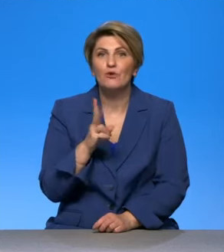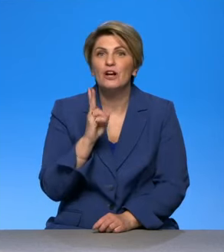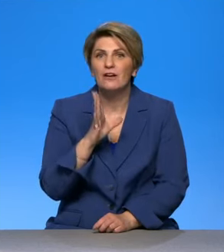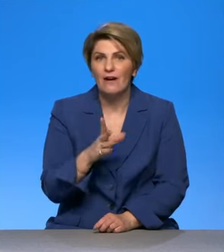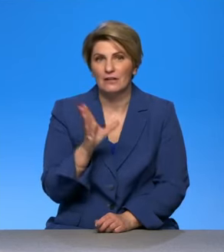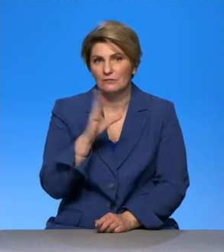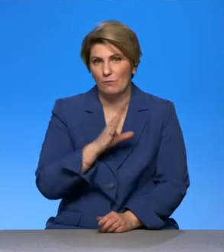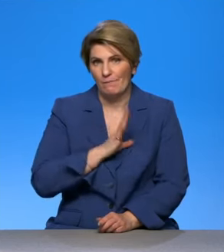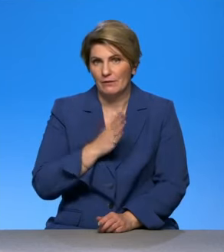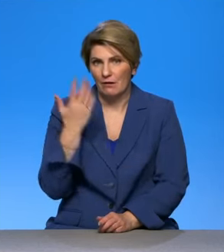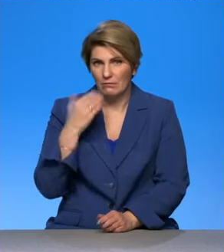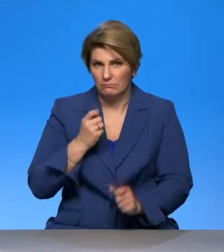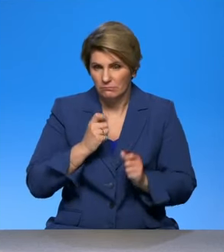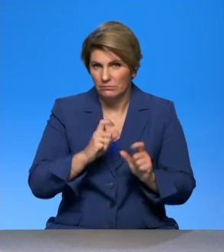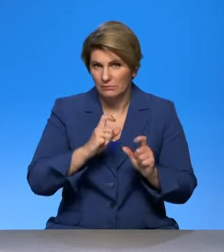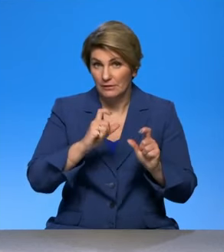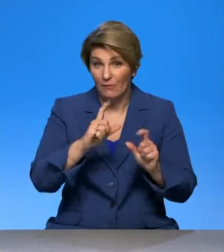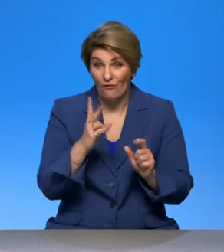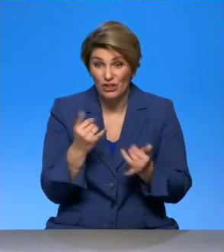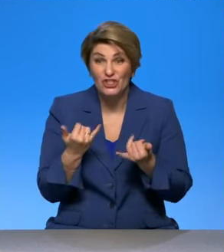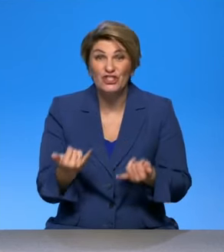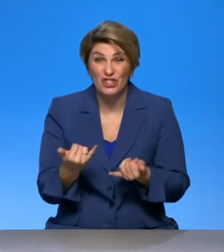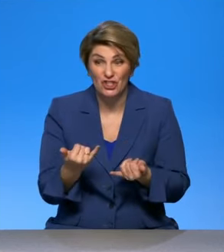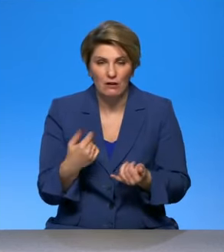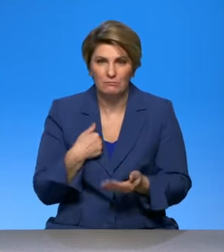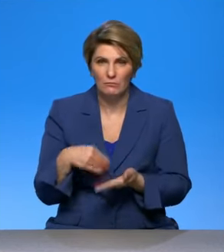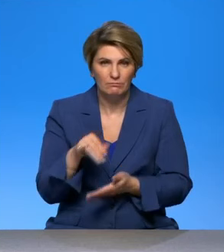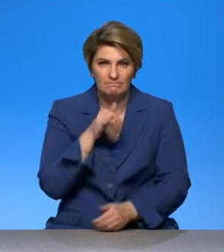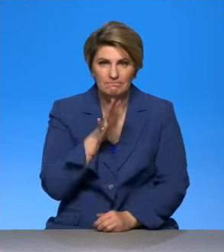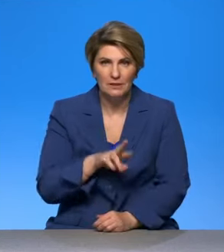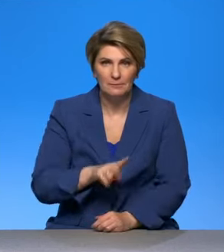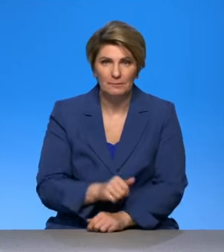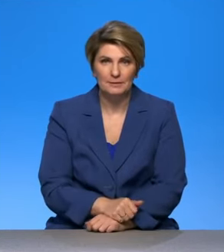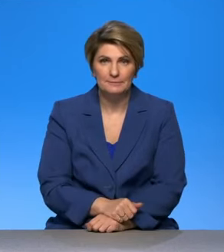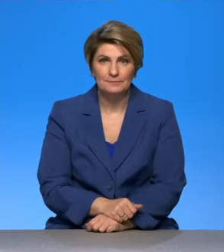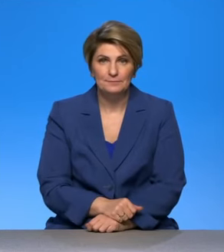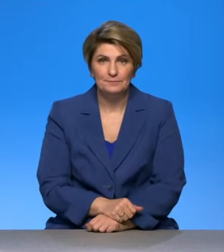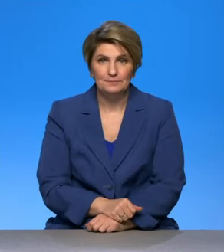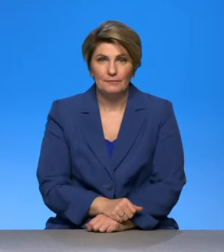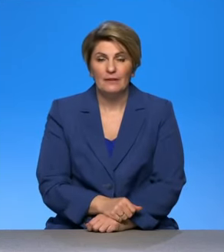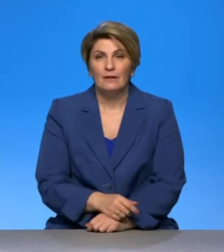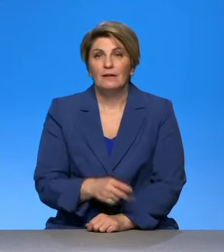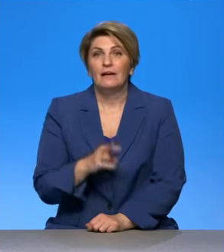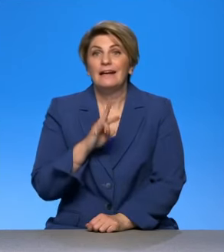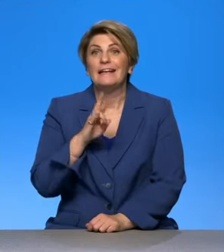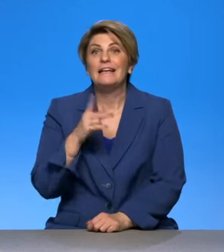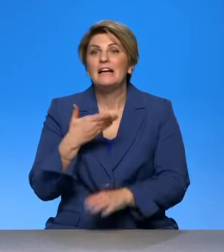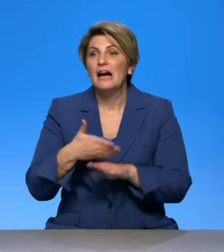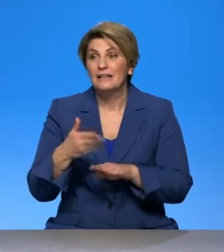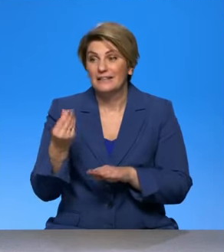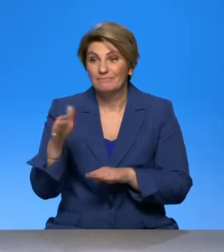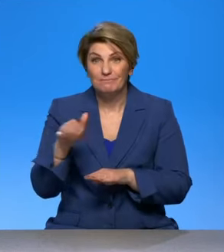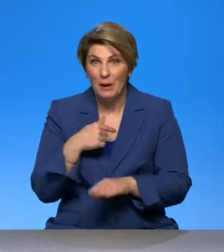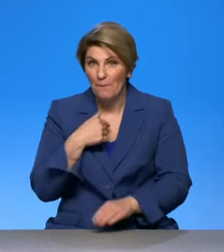дорожали. Вот сейчас бы я ее не купила уже точно. Татьяна, слава богу, что так получилось. Ипотеку мне по возрасту не давали, а